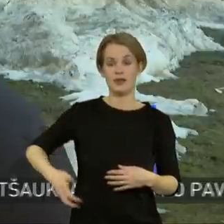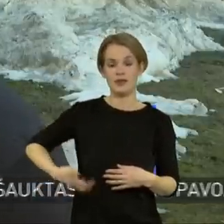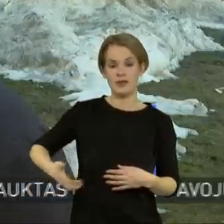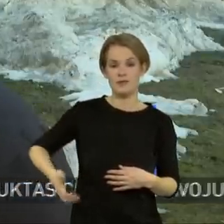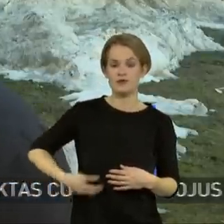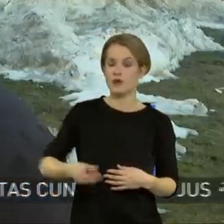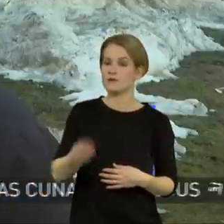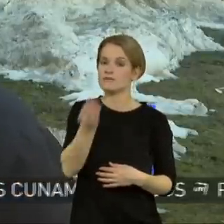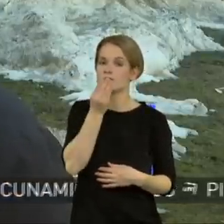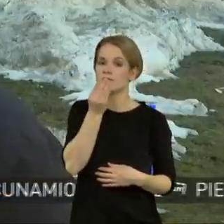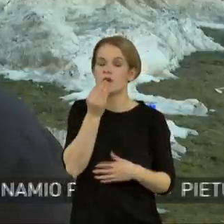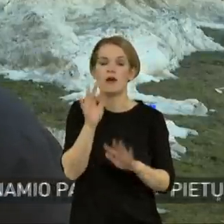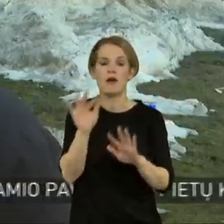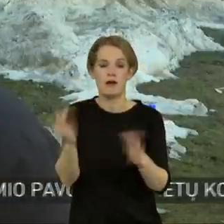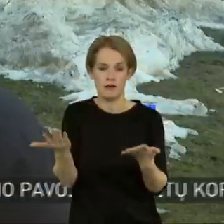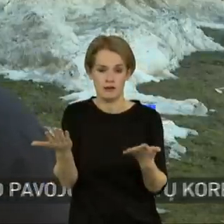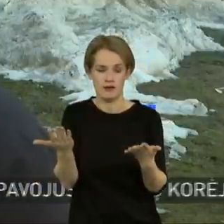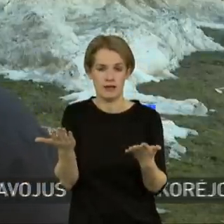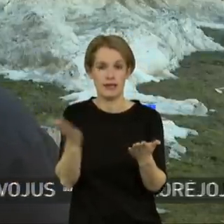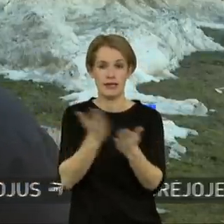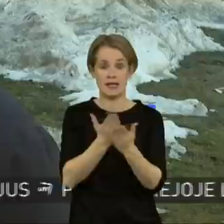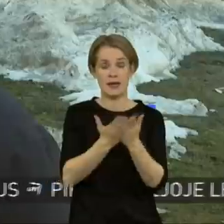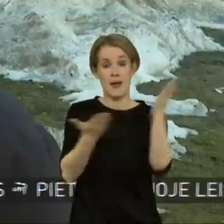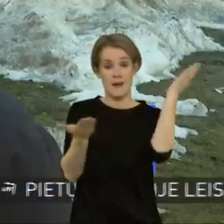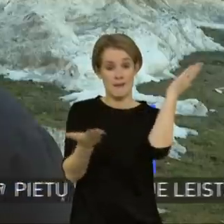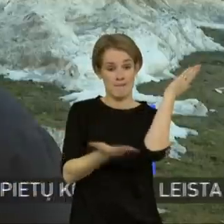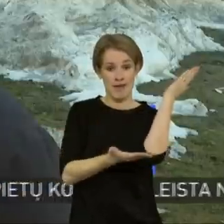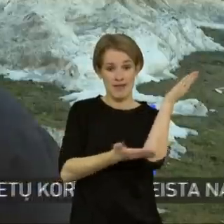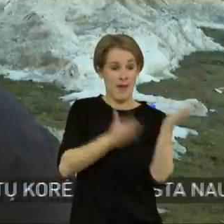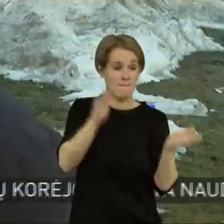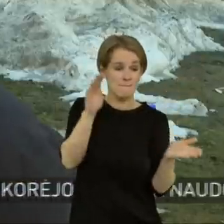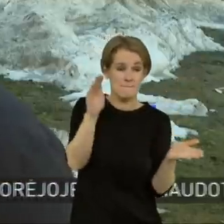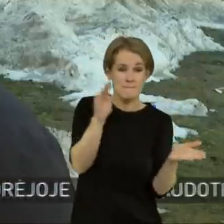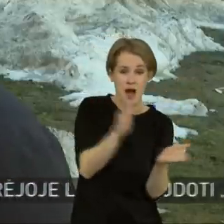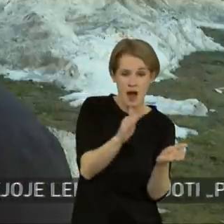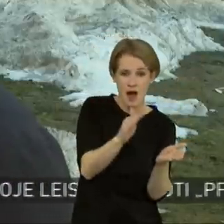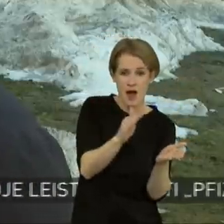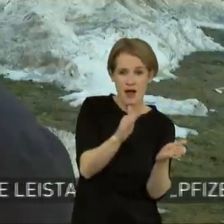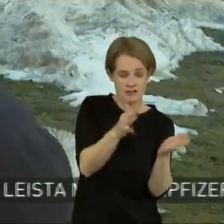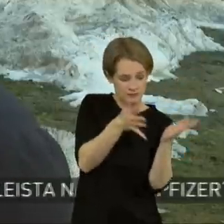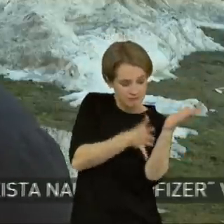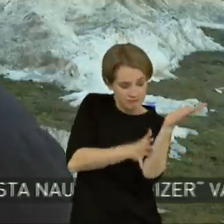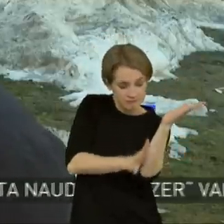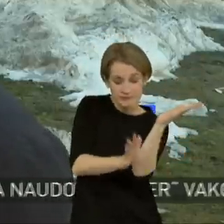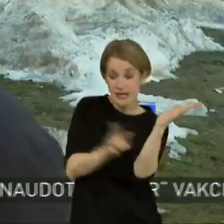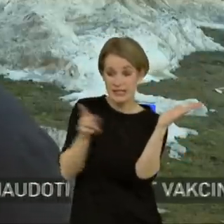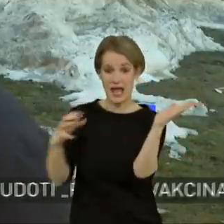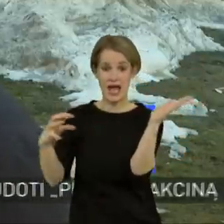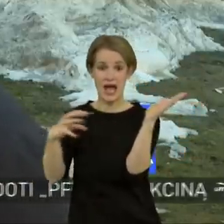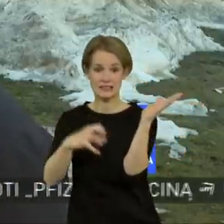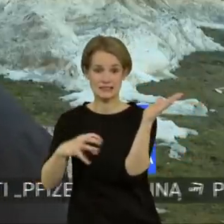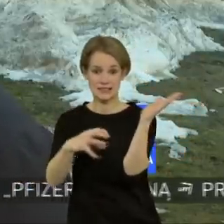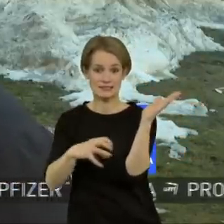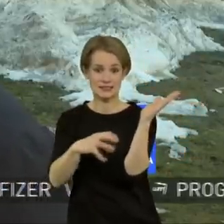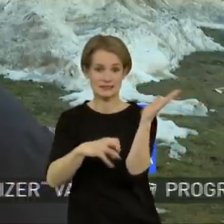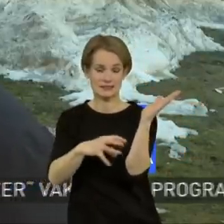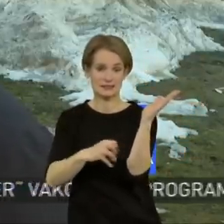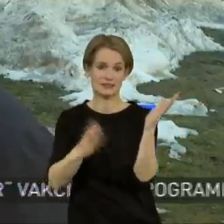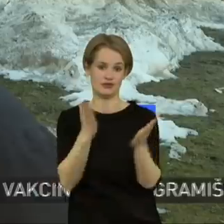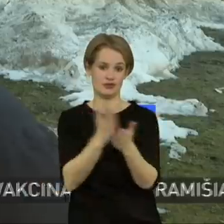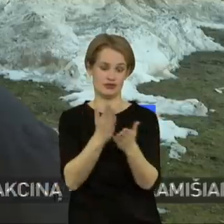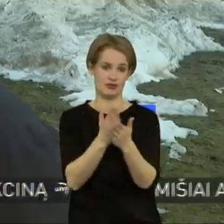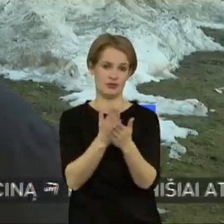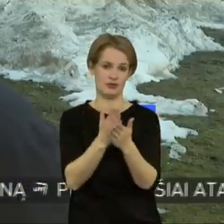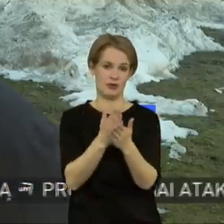niekom kitu, o kaip jaunų medelių pačiomis laibiausiomis, skaniausiomis, šviežiausiomis šakutėmis,